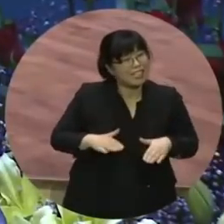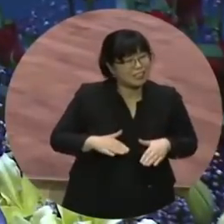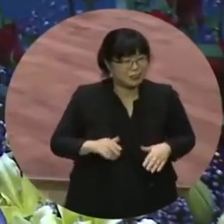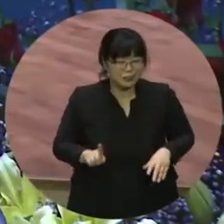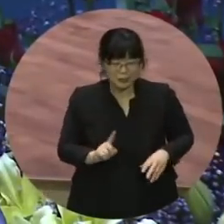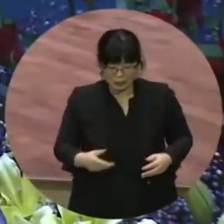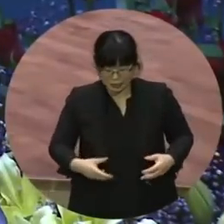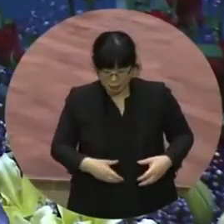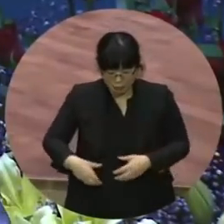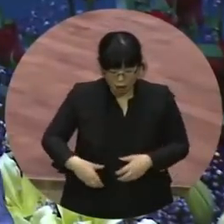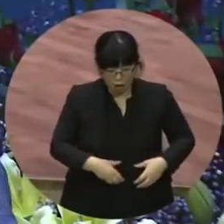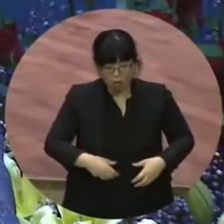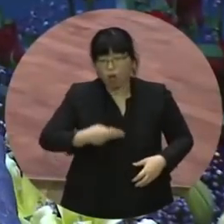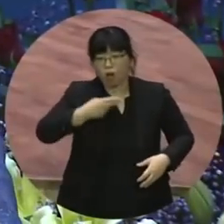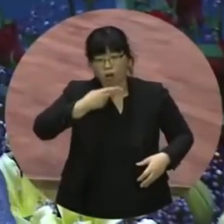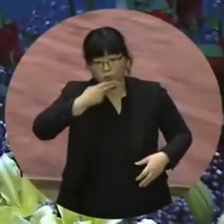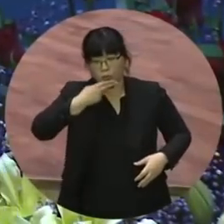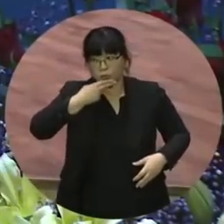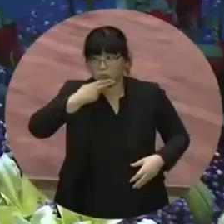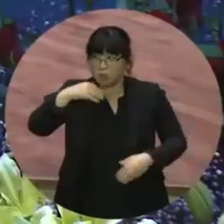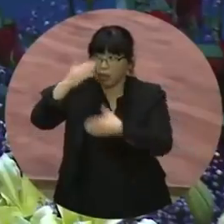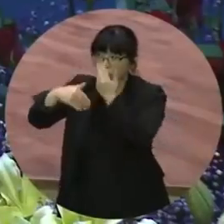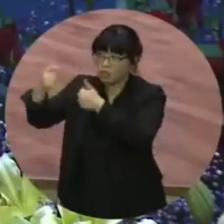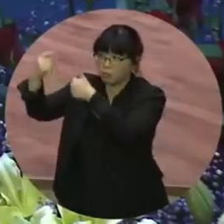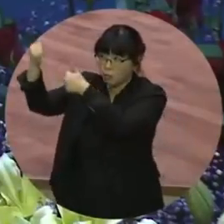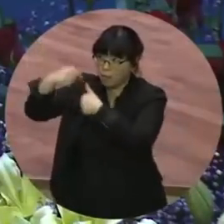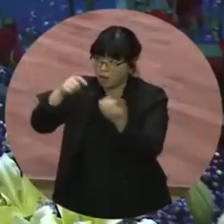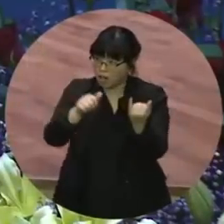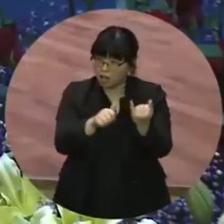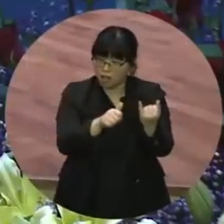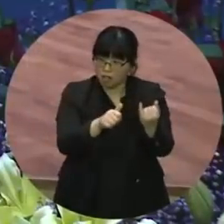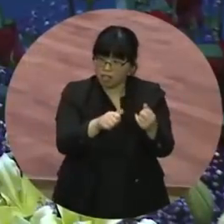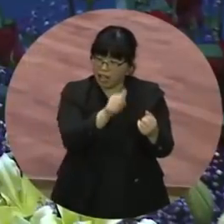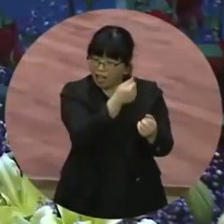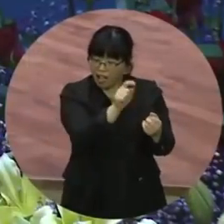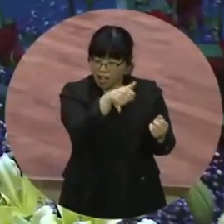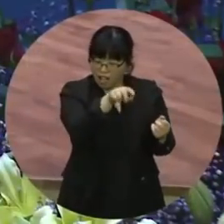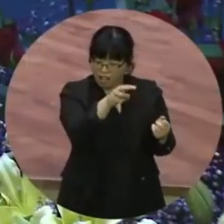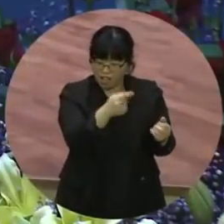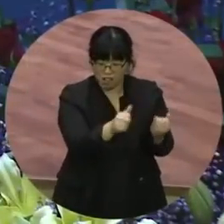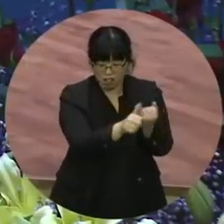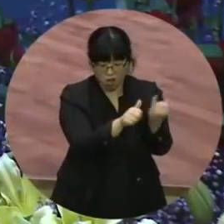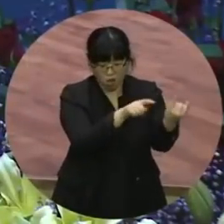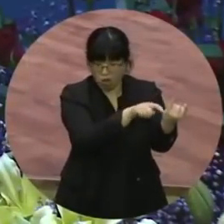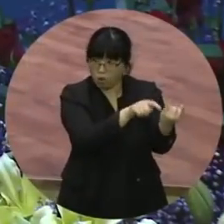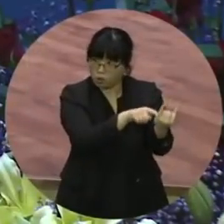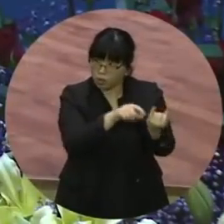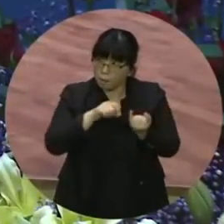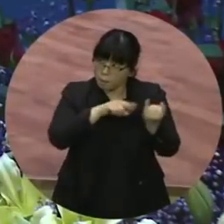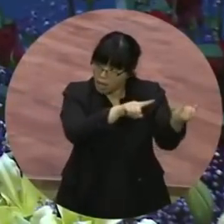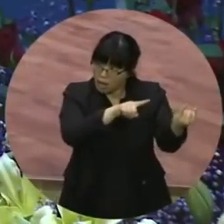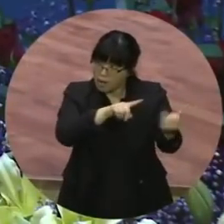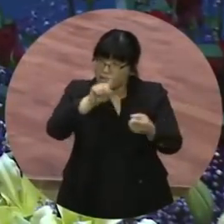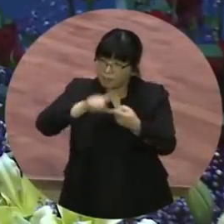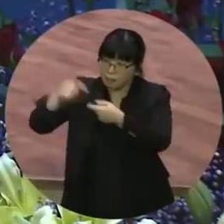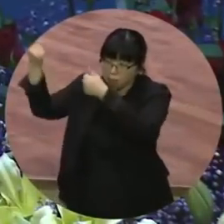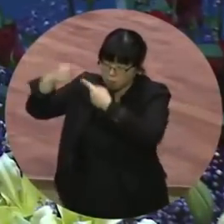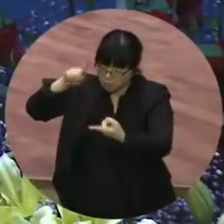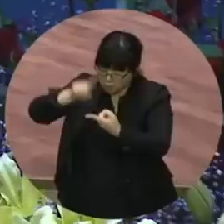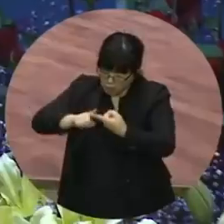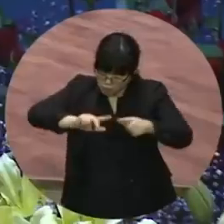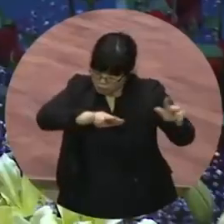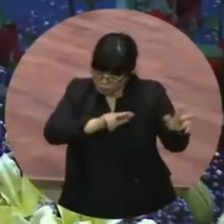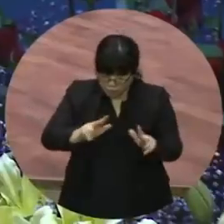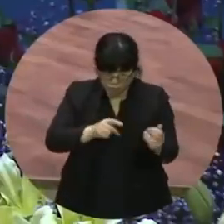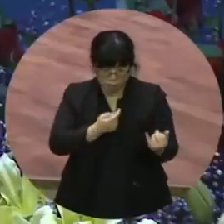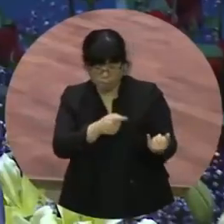이 시험에서. 이 순종 못 한다. 그래서 적시로 순종한 거예요. 제가